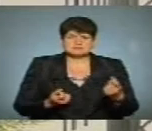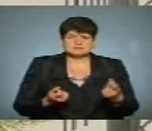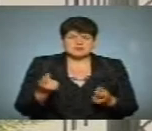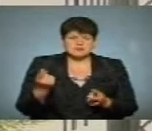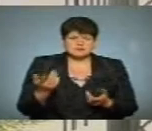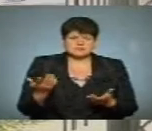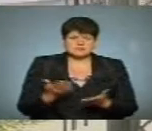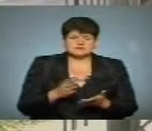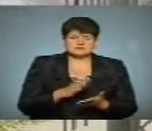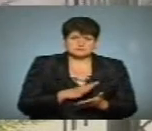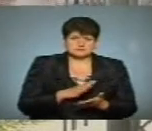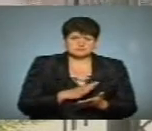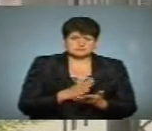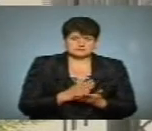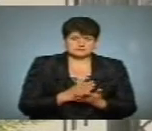які мали місце,